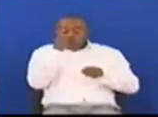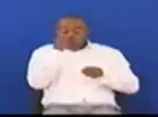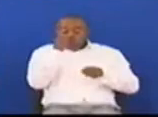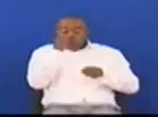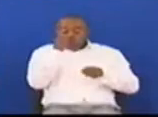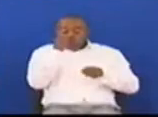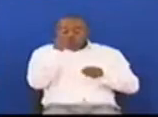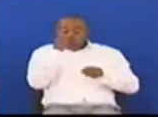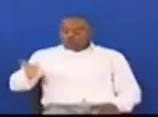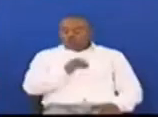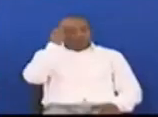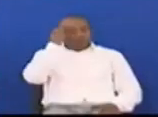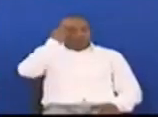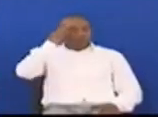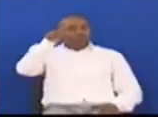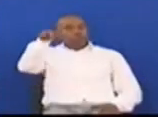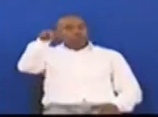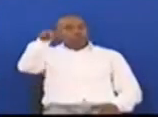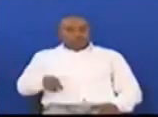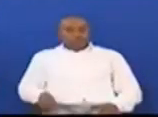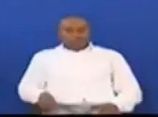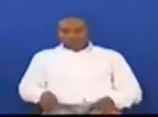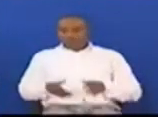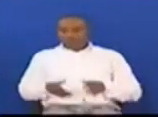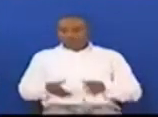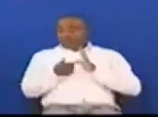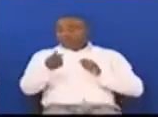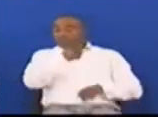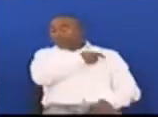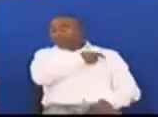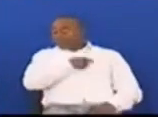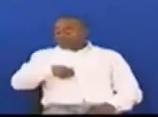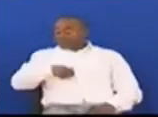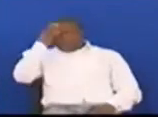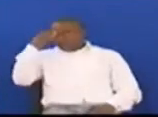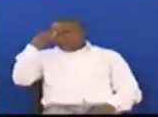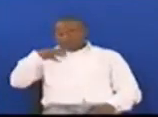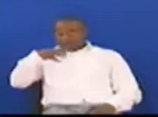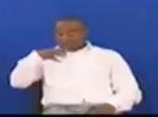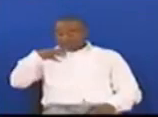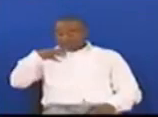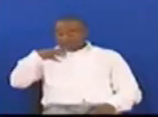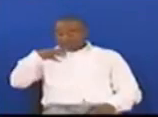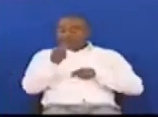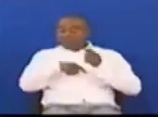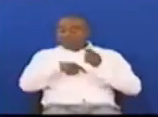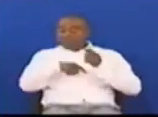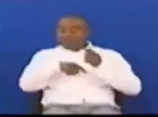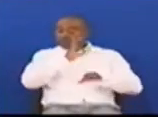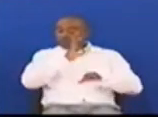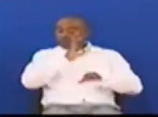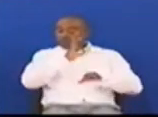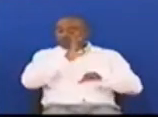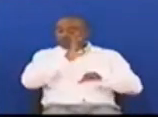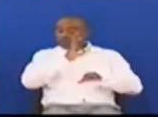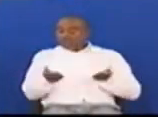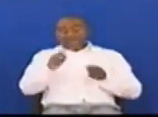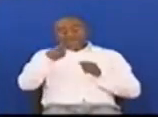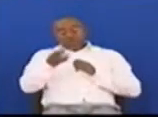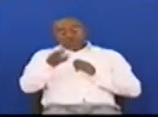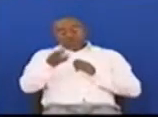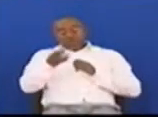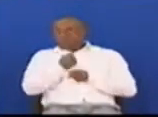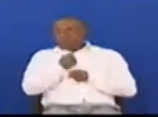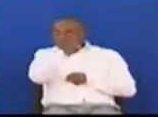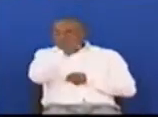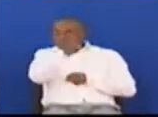hilo. Na kwamba rais angejua na jeshi atalitegemea katika uchaguzi, asingefanya kazi anayoifanya ili